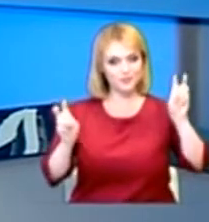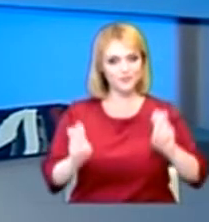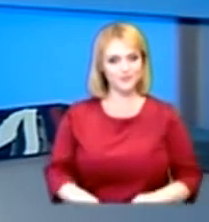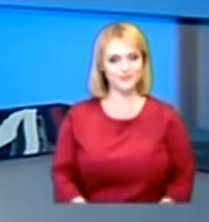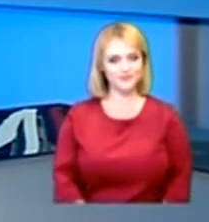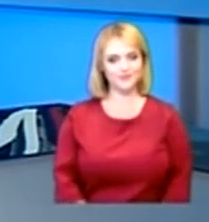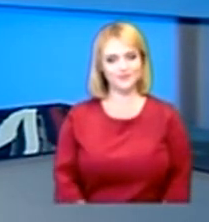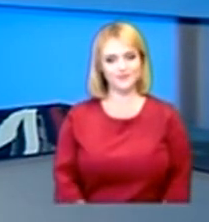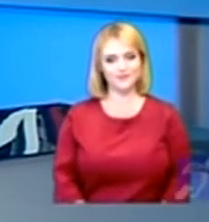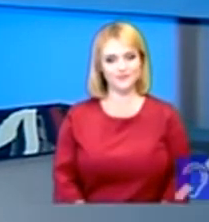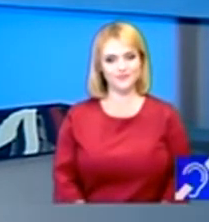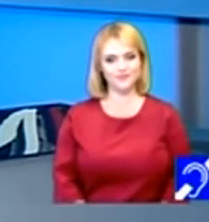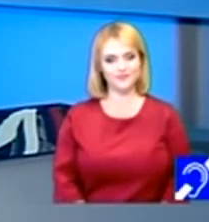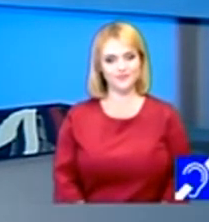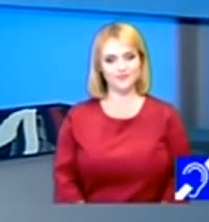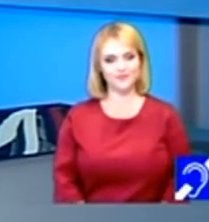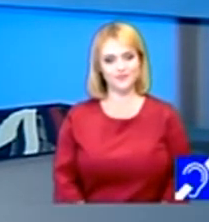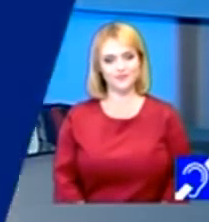ediției.